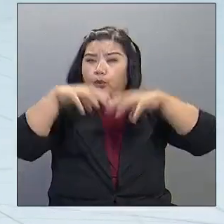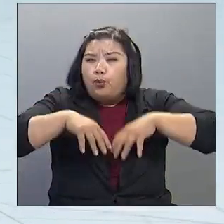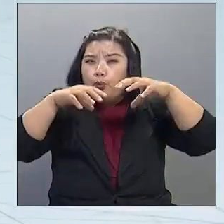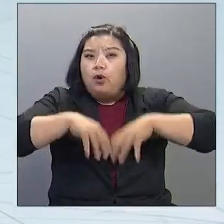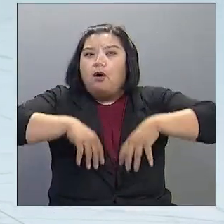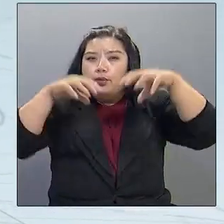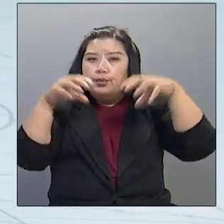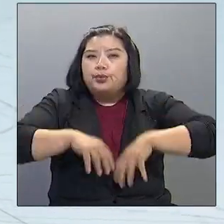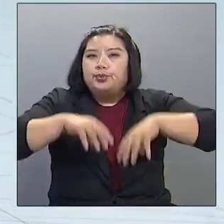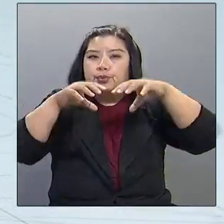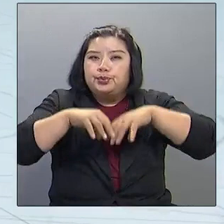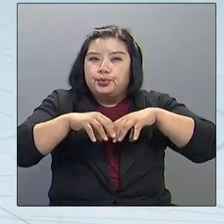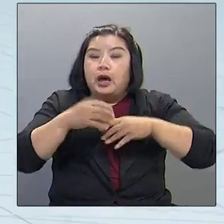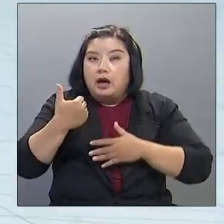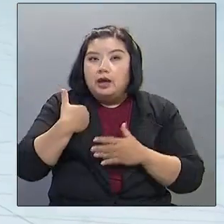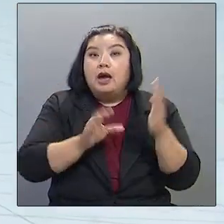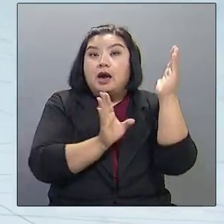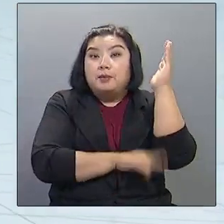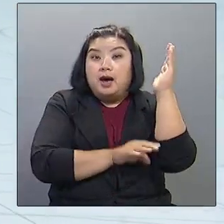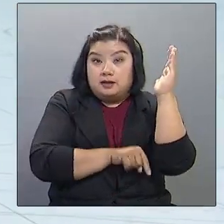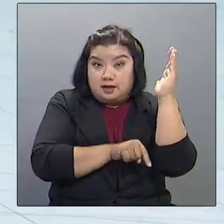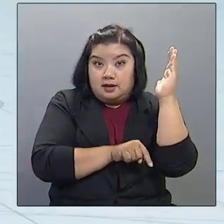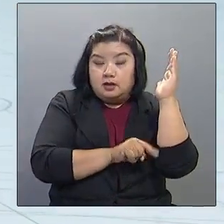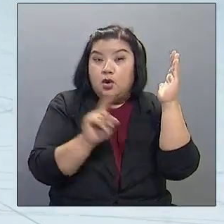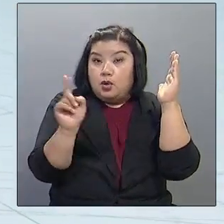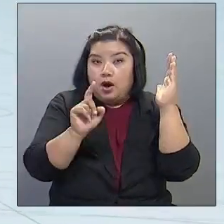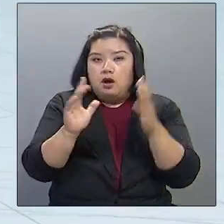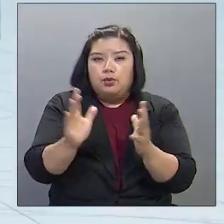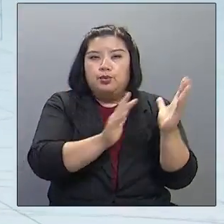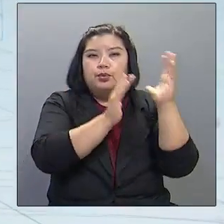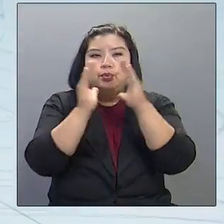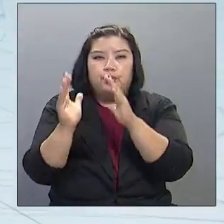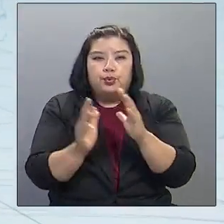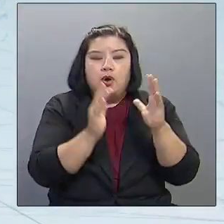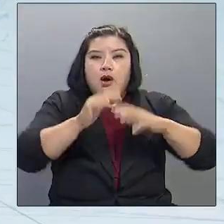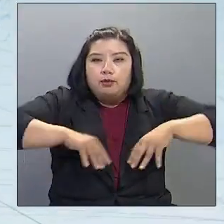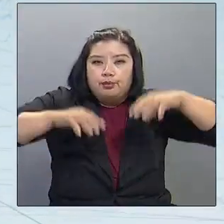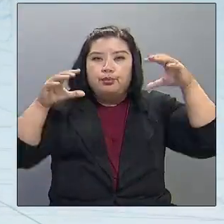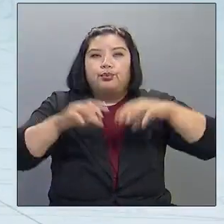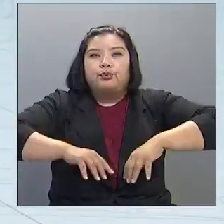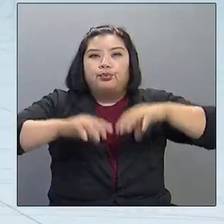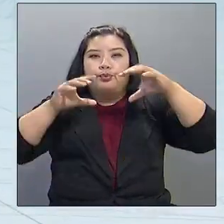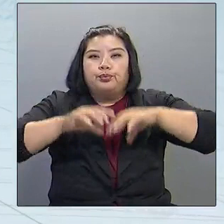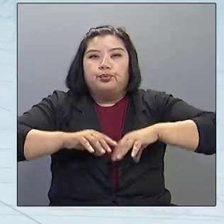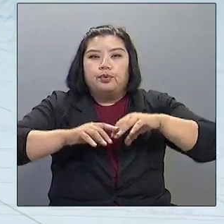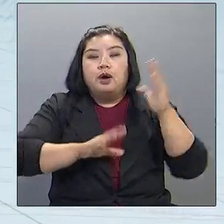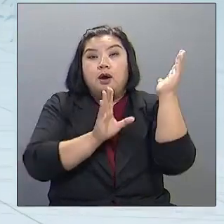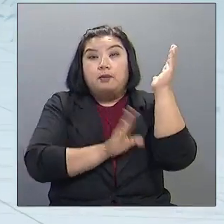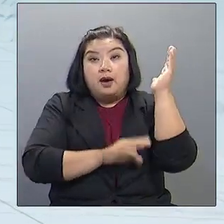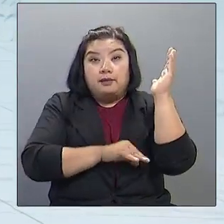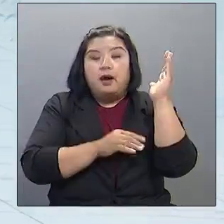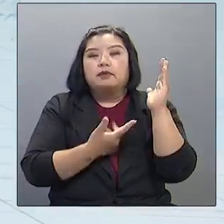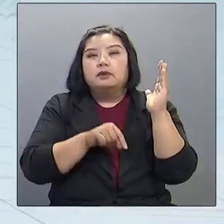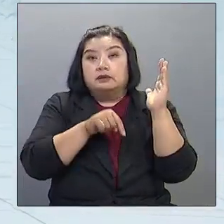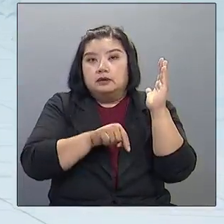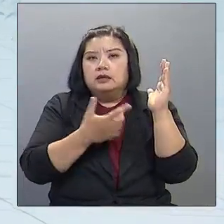งหนักมากนะคะในบริเวณพื้นที่ภาคใต้นี้ก็เกิดจากร่องมรสุมหรือร่องฝนนะคะซึ่งมาพาดผ่านบริเวณพื้นที่ภาคใต้ตอนกลางค่ะ